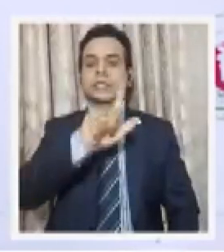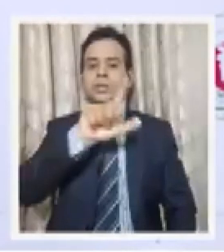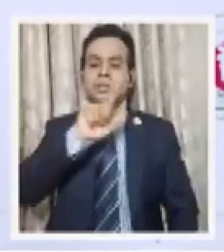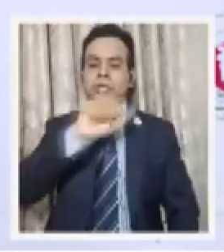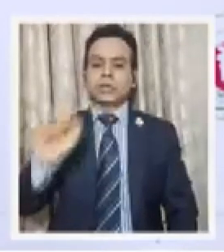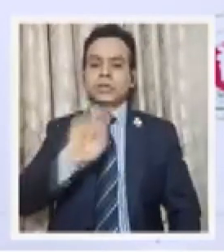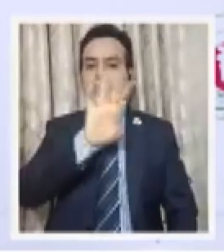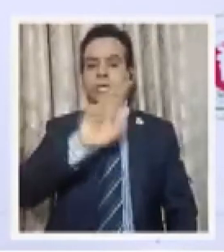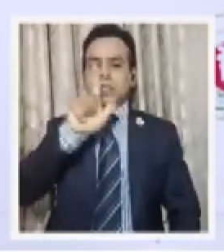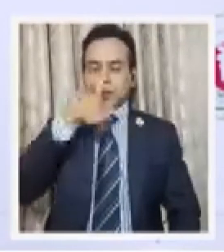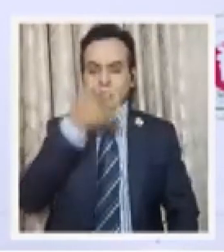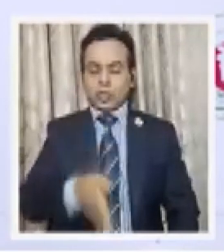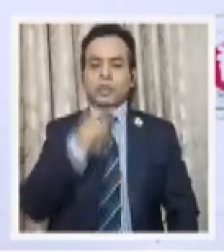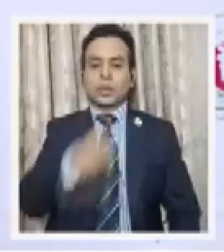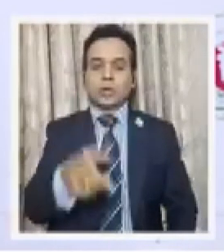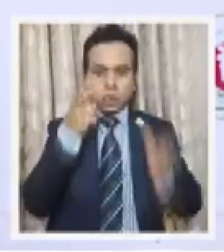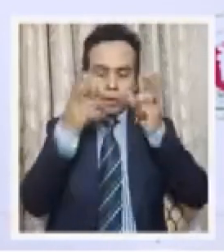লেভেলের মাস্ক